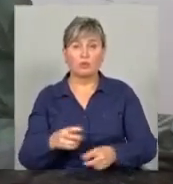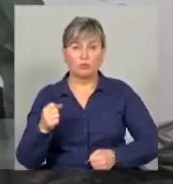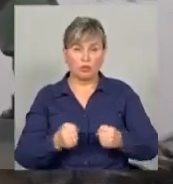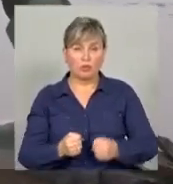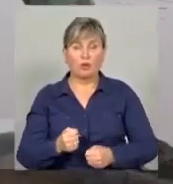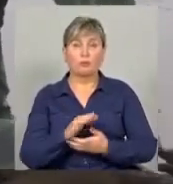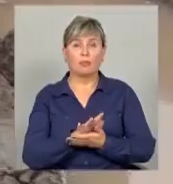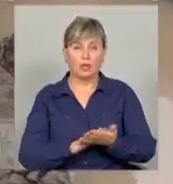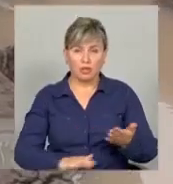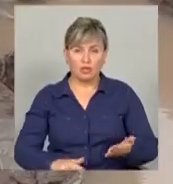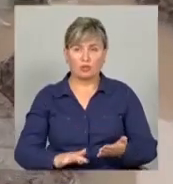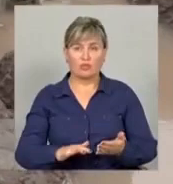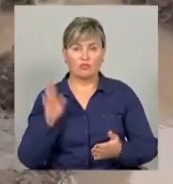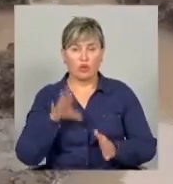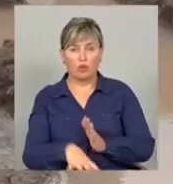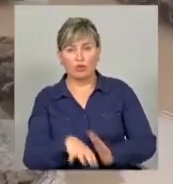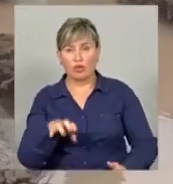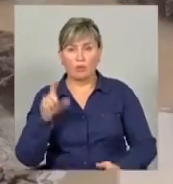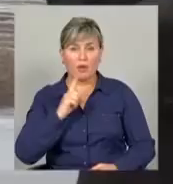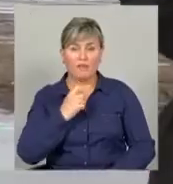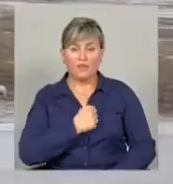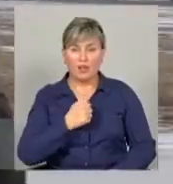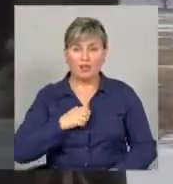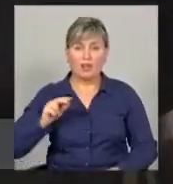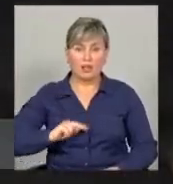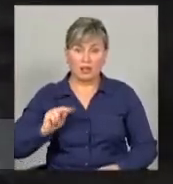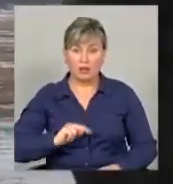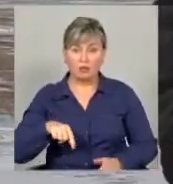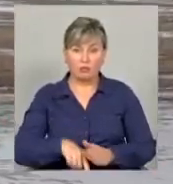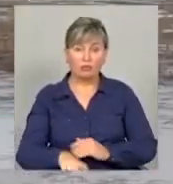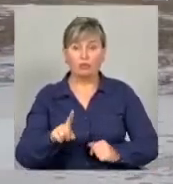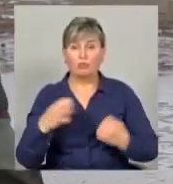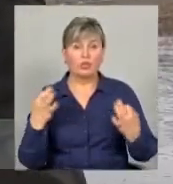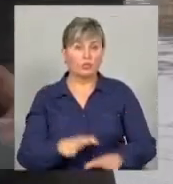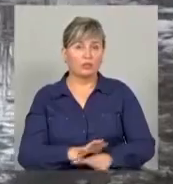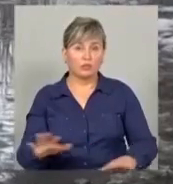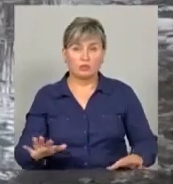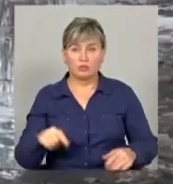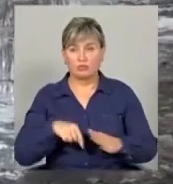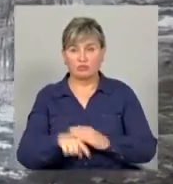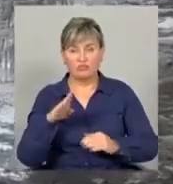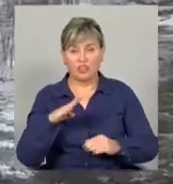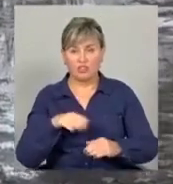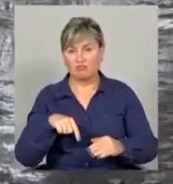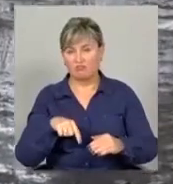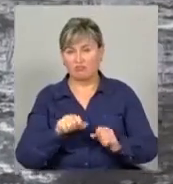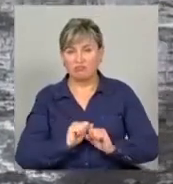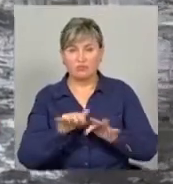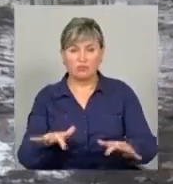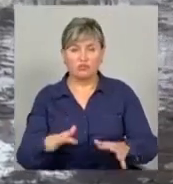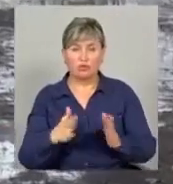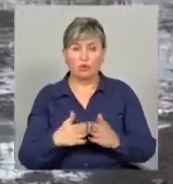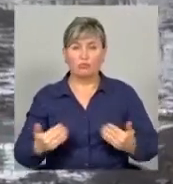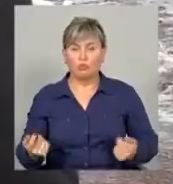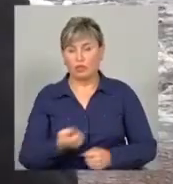продолжают откачивать воду с опасных участков, пока военнослужащие усиленно уплотняют грунт, чтобы не допустить прорыв скопившейся воды к жилым домам.